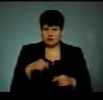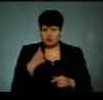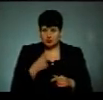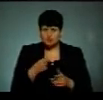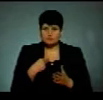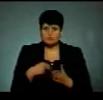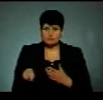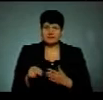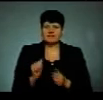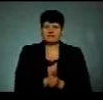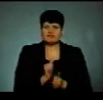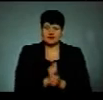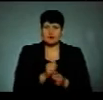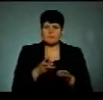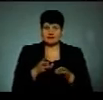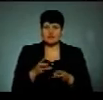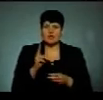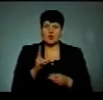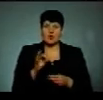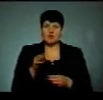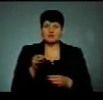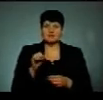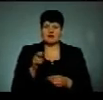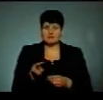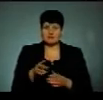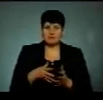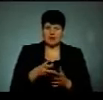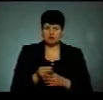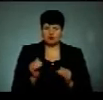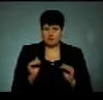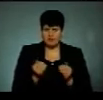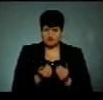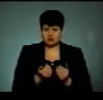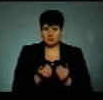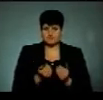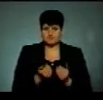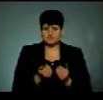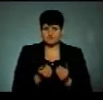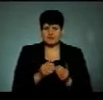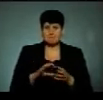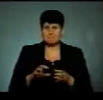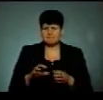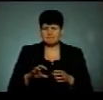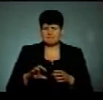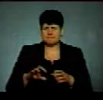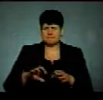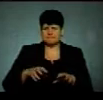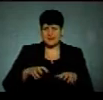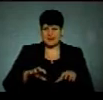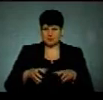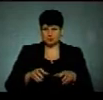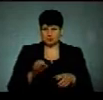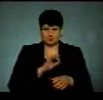придбав твердопаливний котел, там плачу менше за плитку тільки,